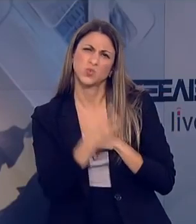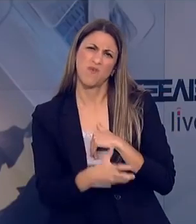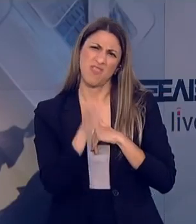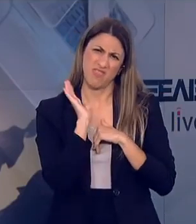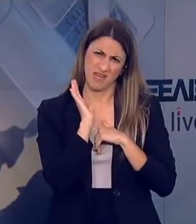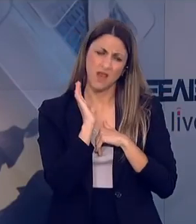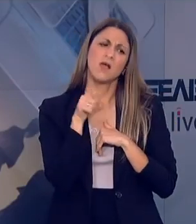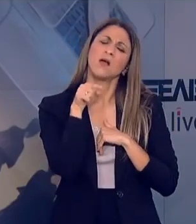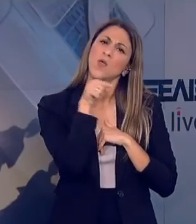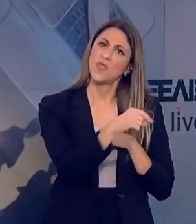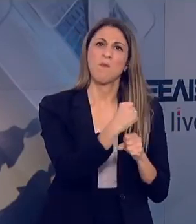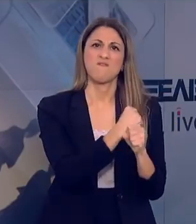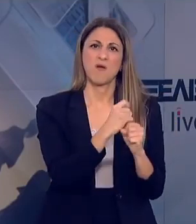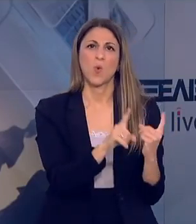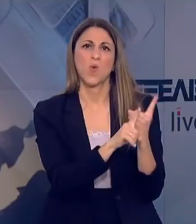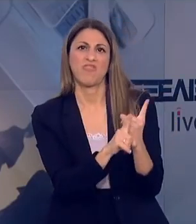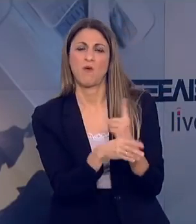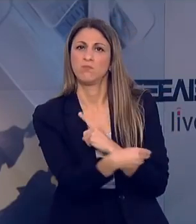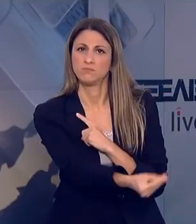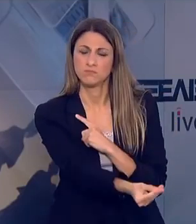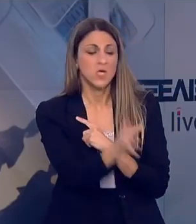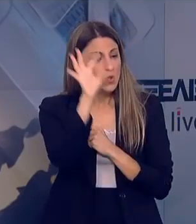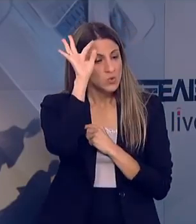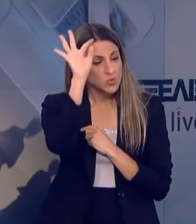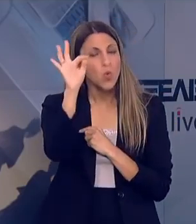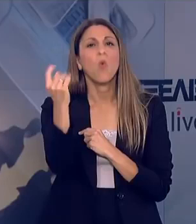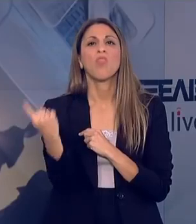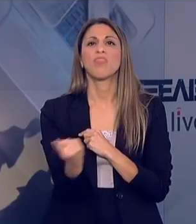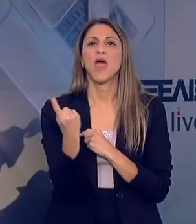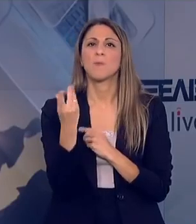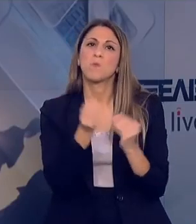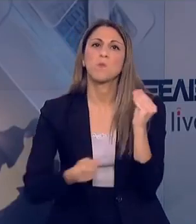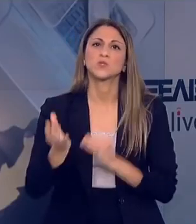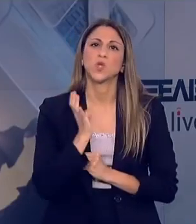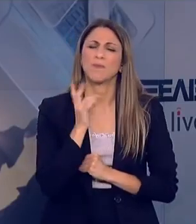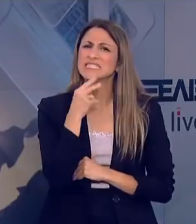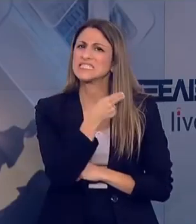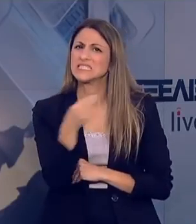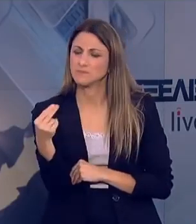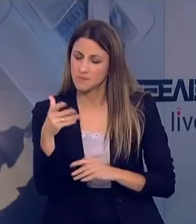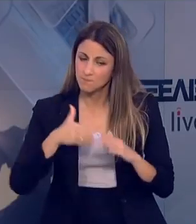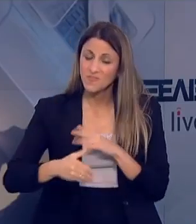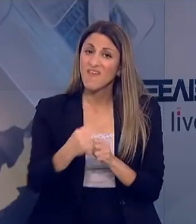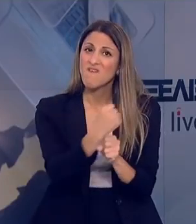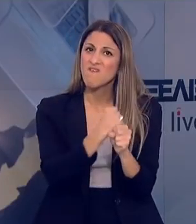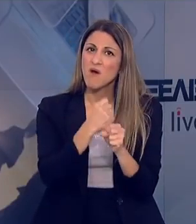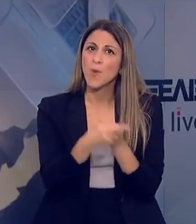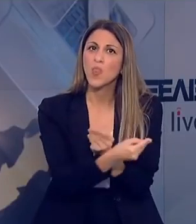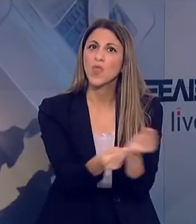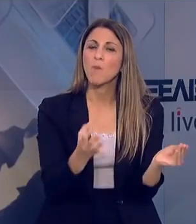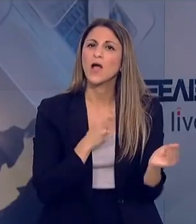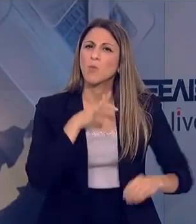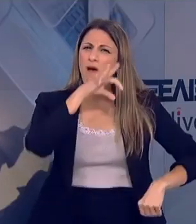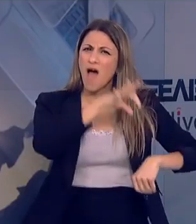ώστε να διασωληνωθούν, ώστε να μπορούν να θεραπευτούν περισσότεροι ασθενείς με σοβαρή νόσο. Τι σημαίνει αυτό? Σημαίνει πως το φάρμακο μπορεί να δοθεί σε ασθενείς που